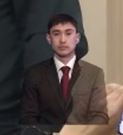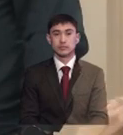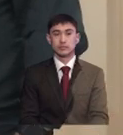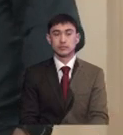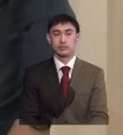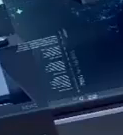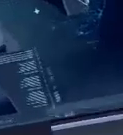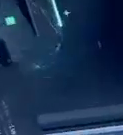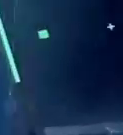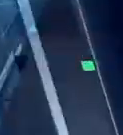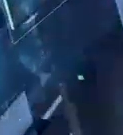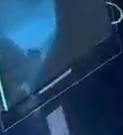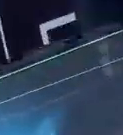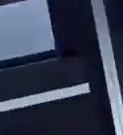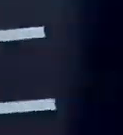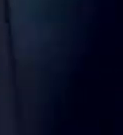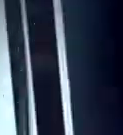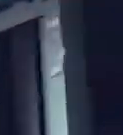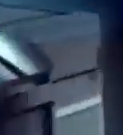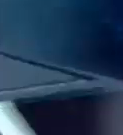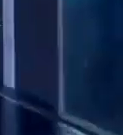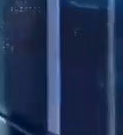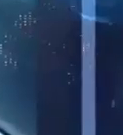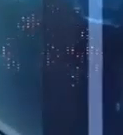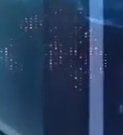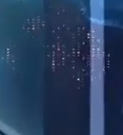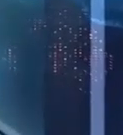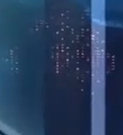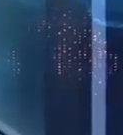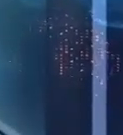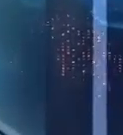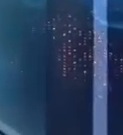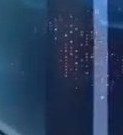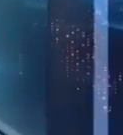комиссий алур канал сукой